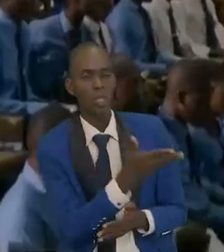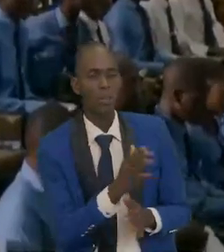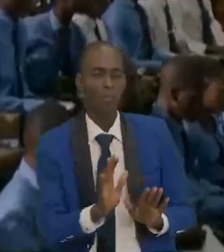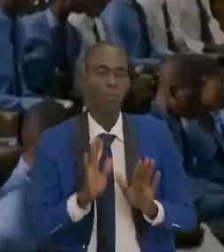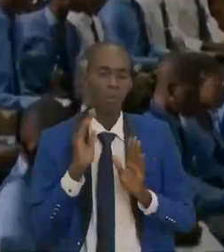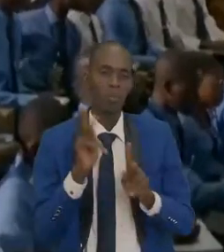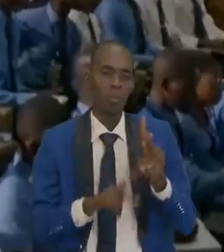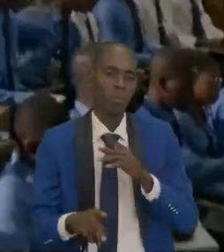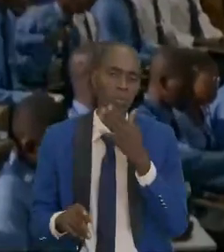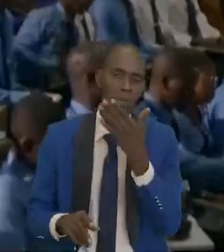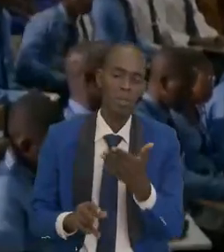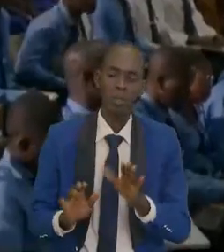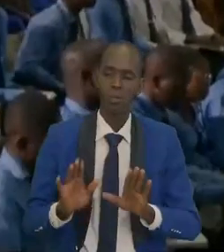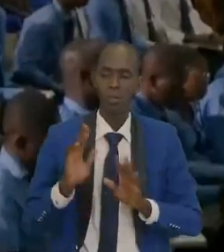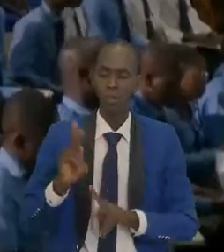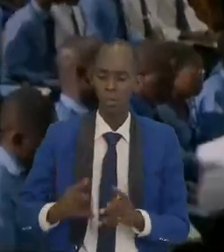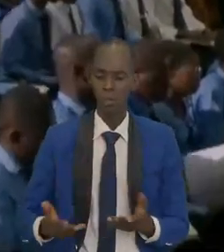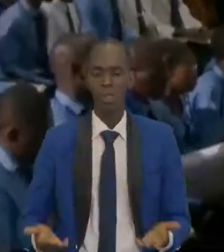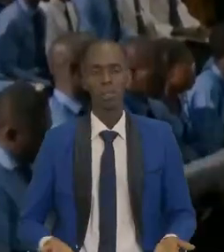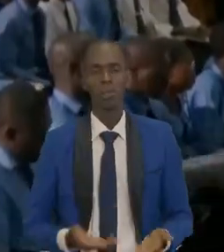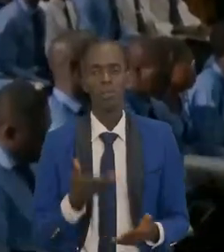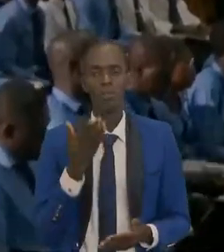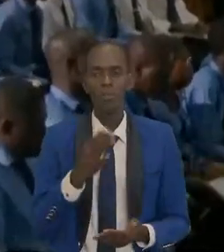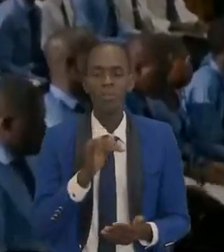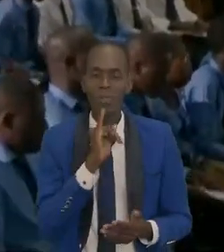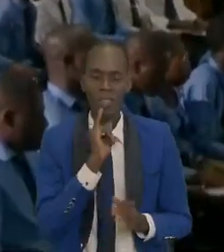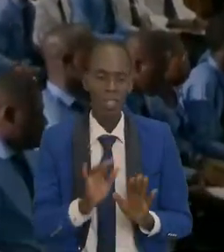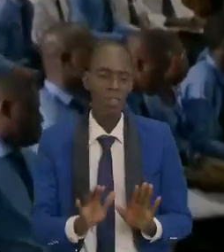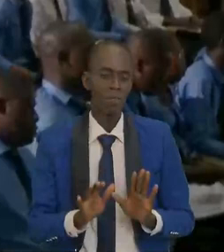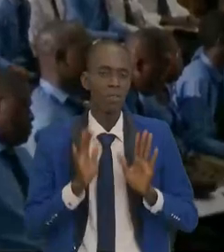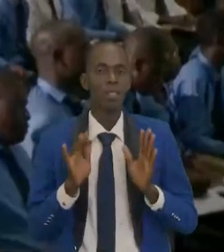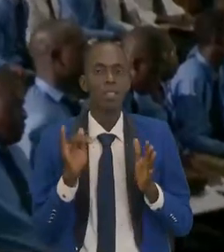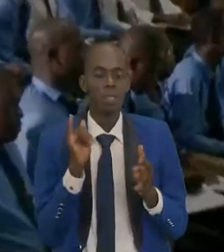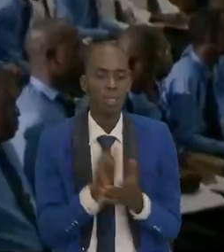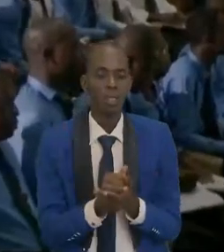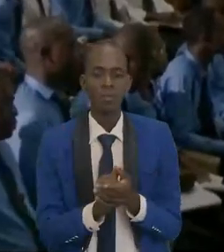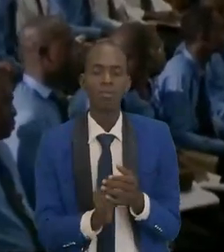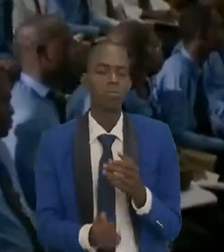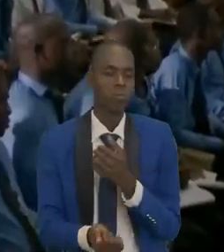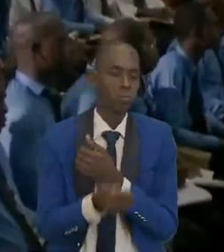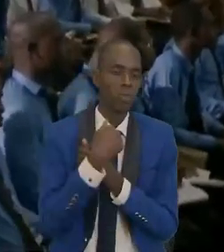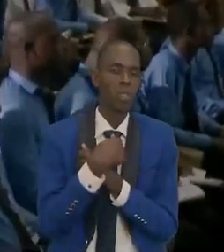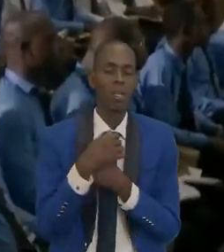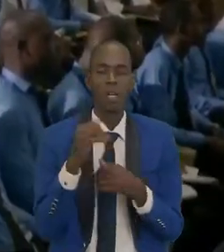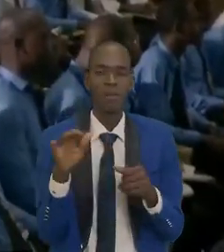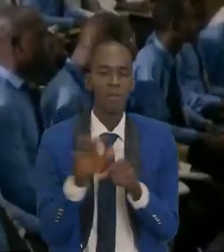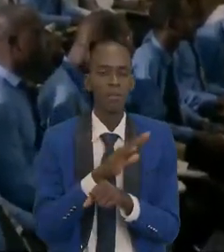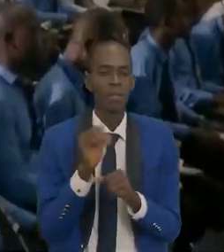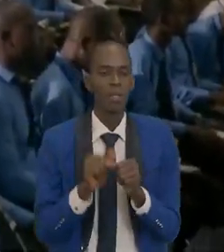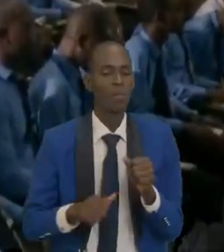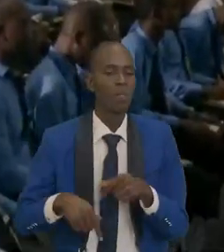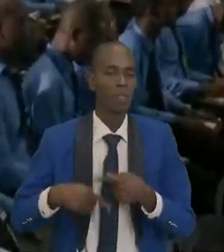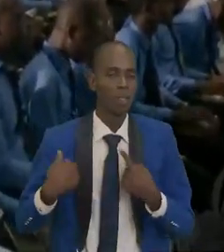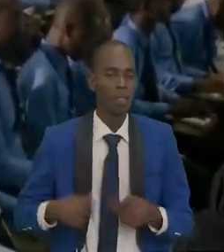Nous les craignons ici, nous les craignons là-bas. Il y a la crainte qui envahit chaque vie.